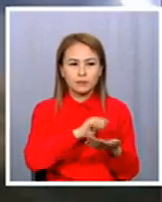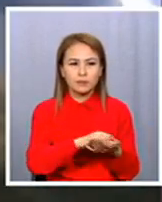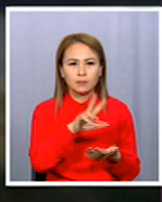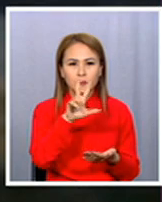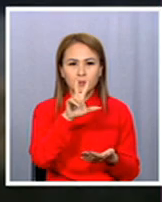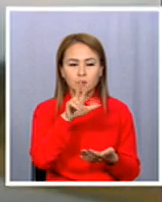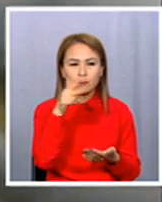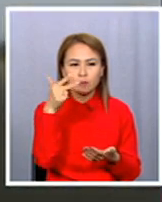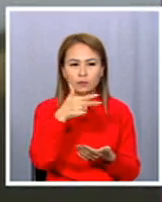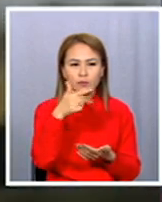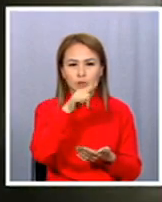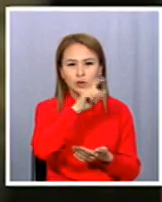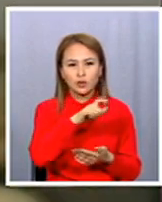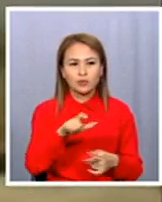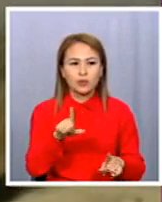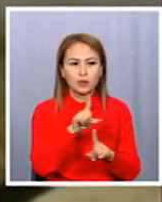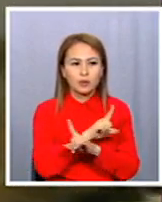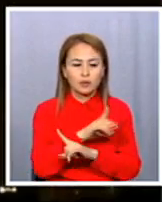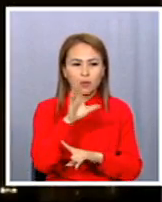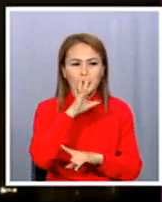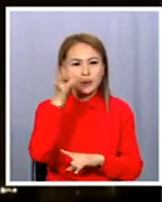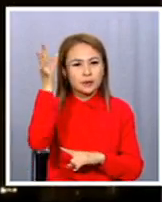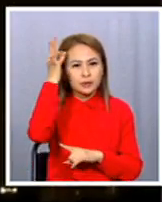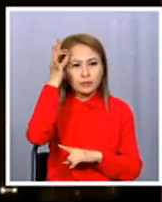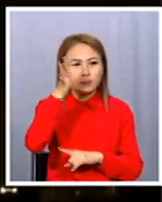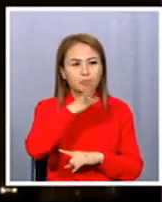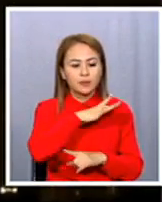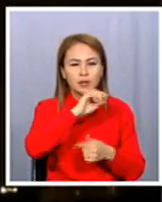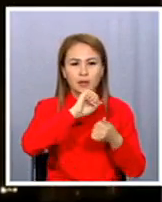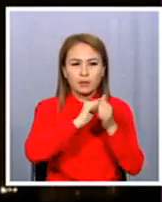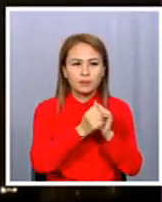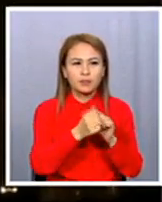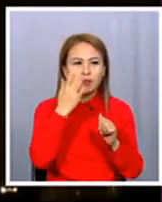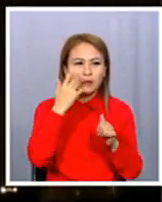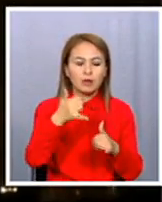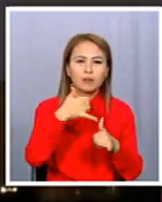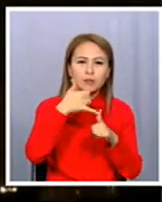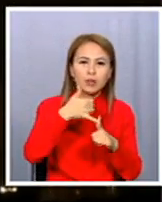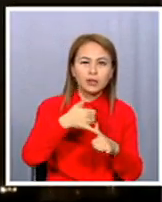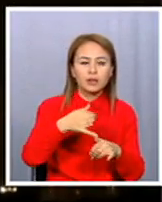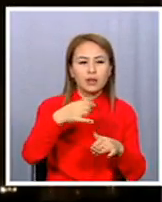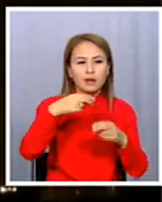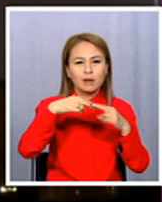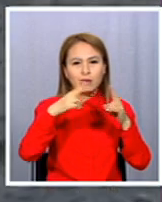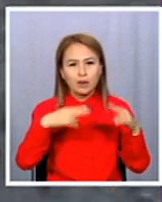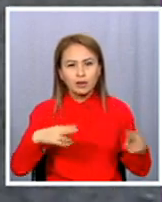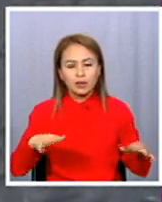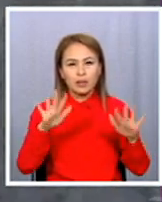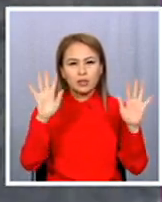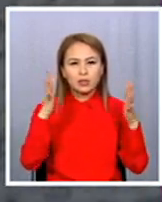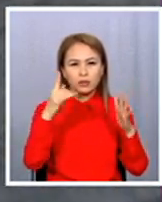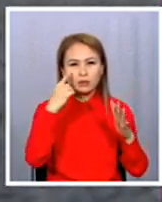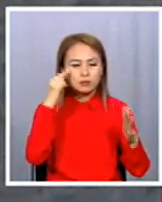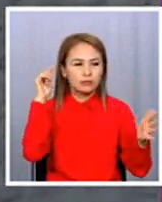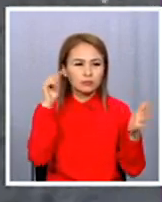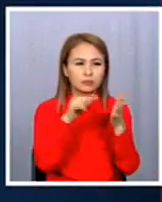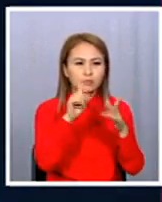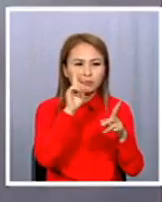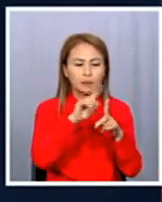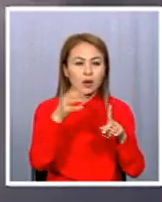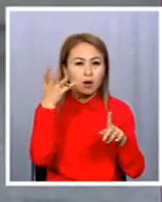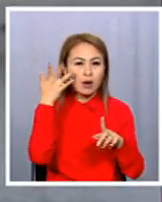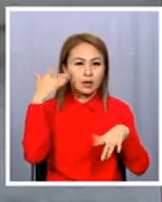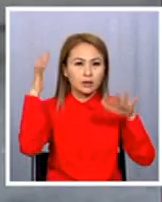000 адам қайтыс болады екен. Естеріңізде болсын. Жасын биік ғимараттарға және жылтыр заттарға түседі. Ең дұрысы, жаңбырлы күндері